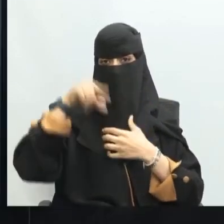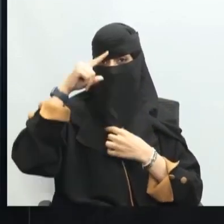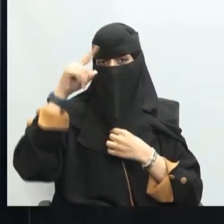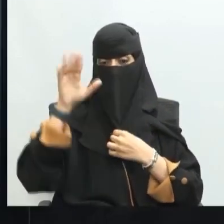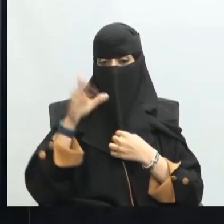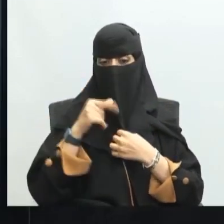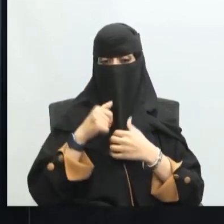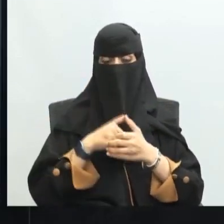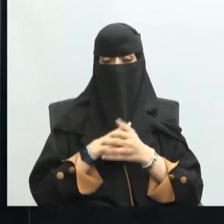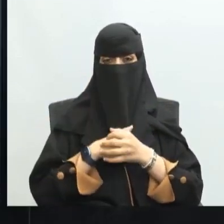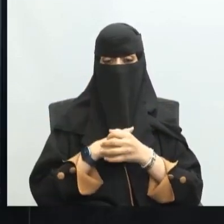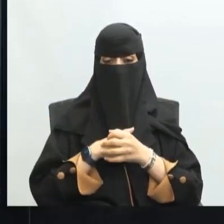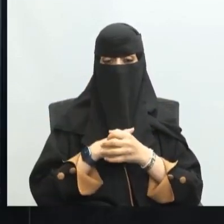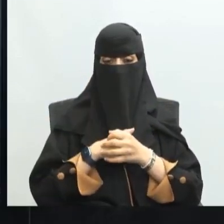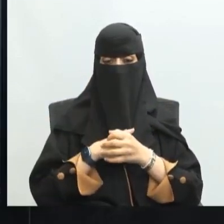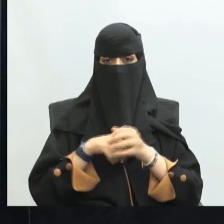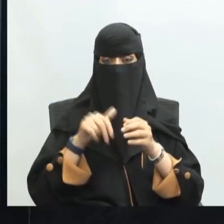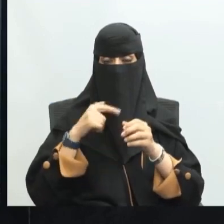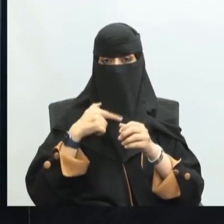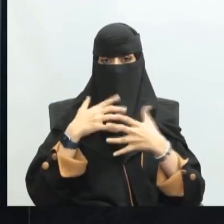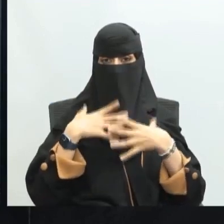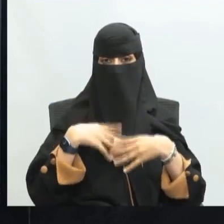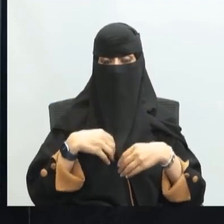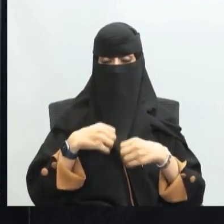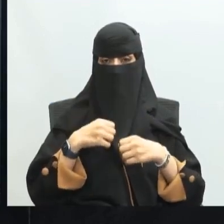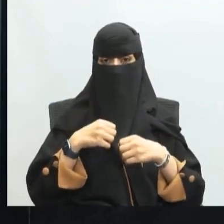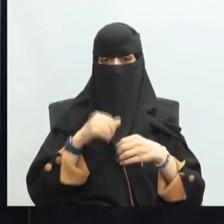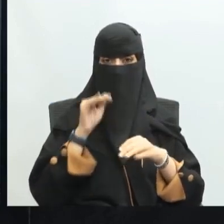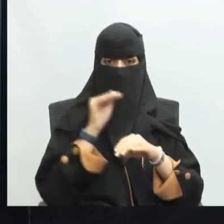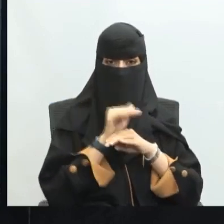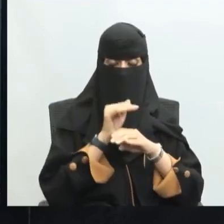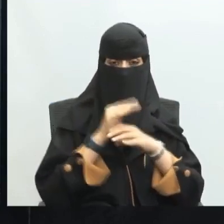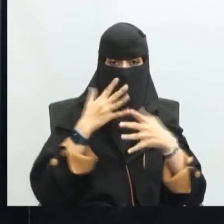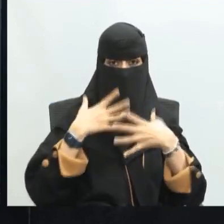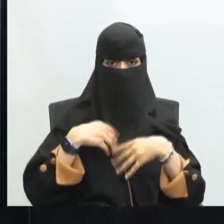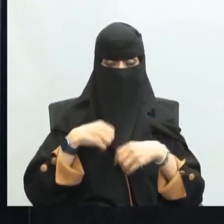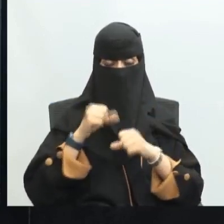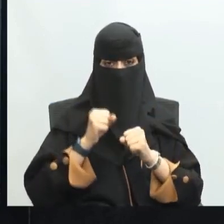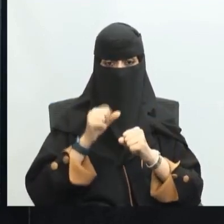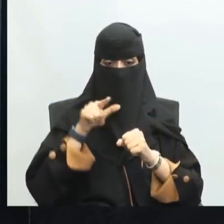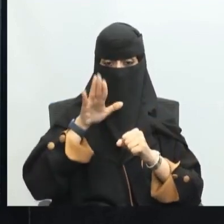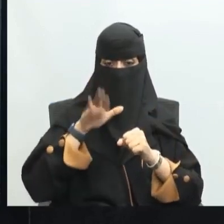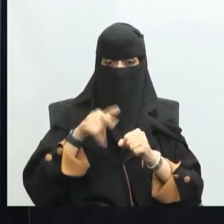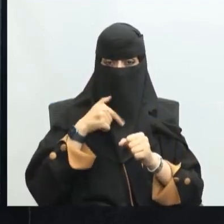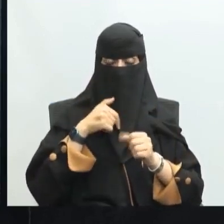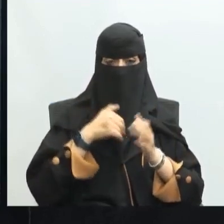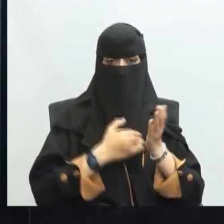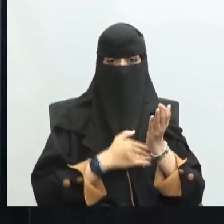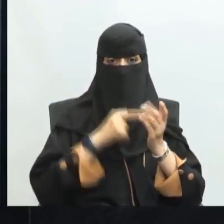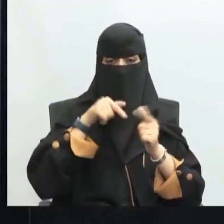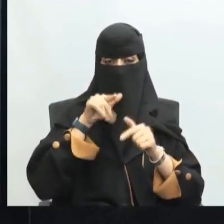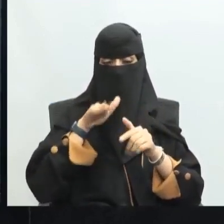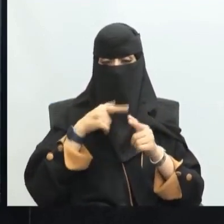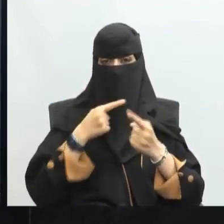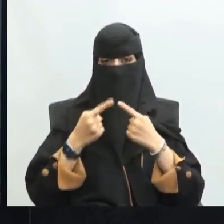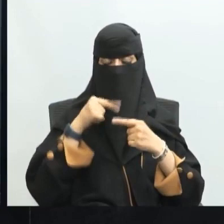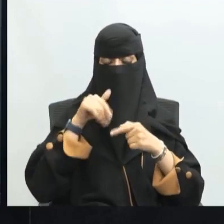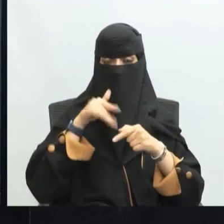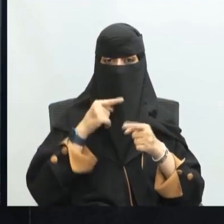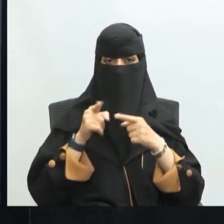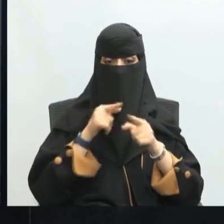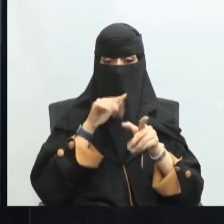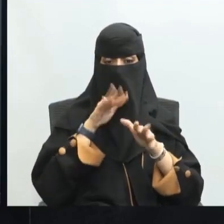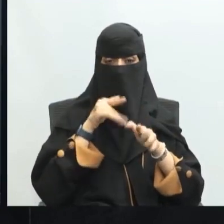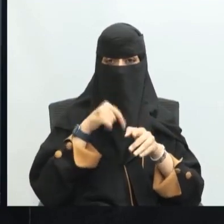رائعين مثل التعليم والصحه هي من القضايا الوطنيه التي تناقش بين ابناء المجتمع